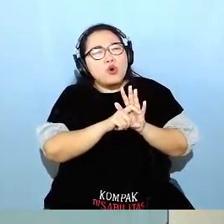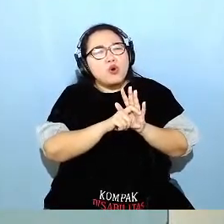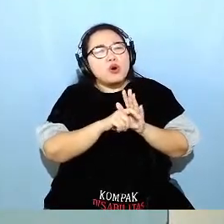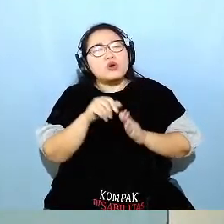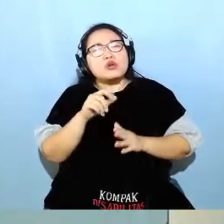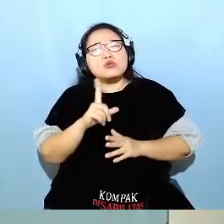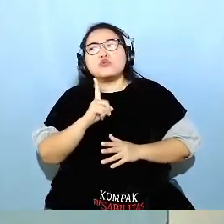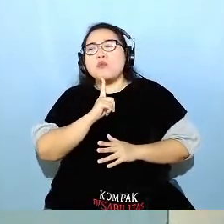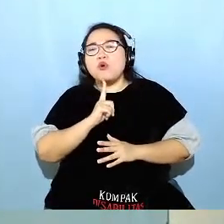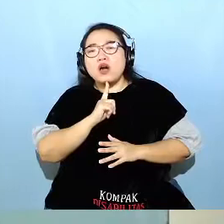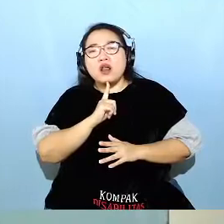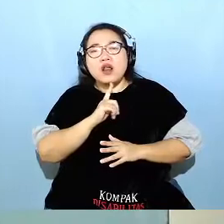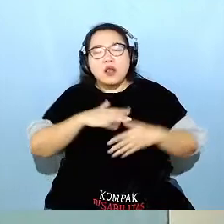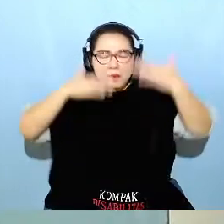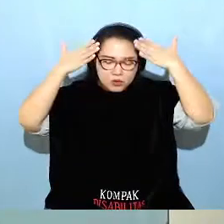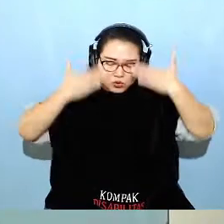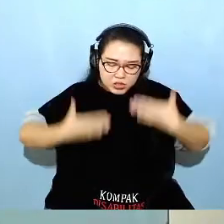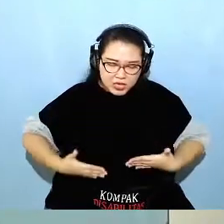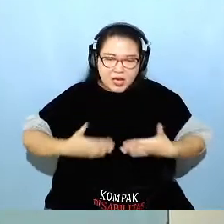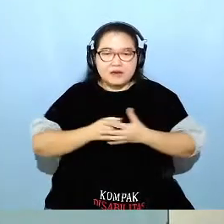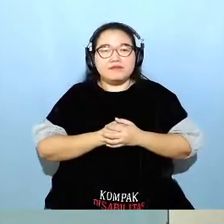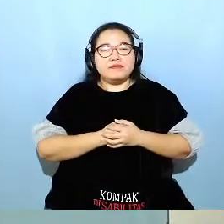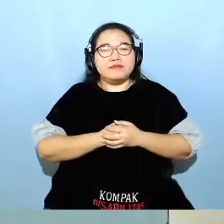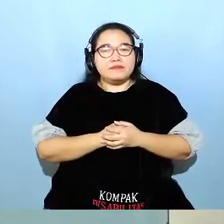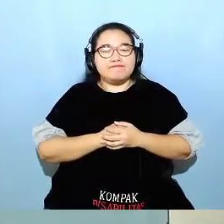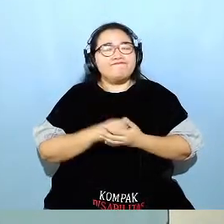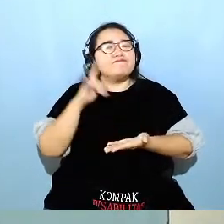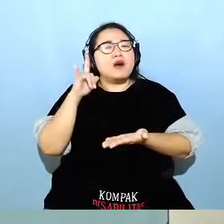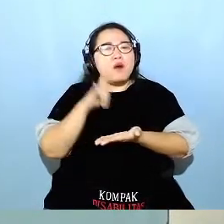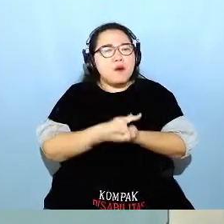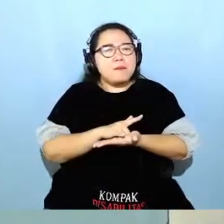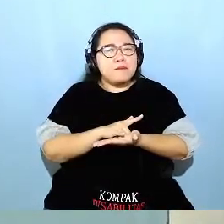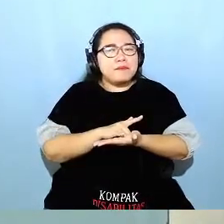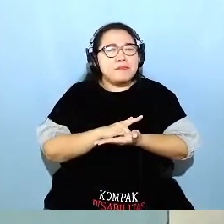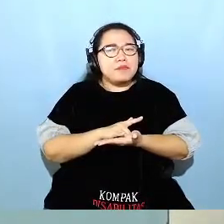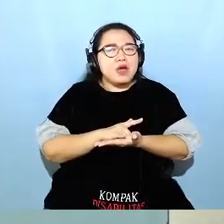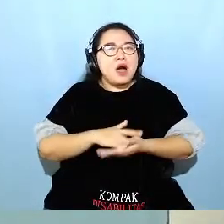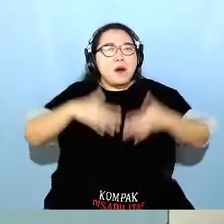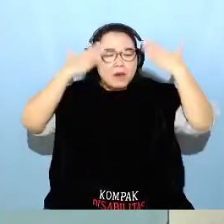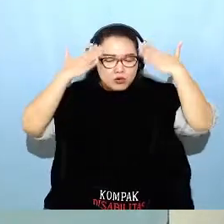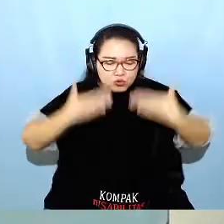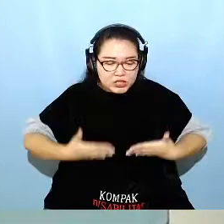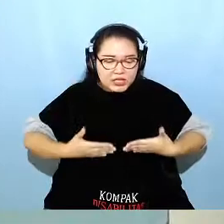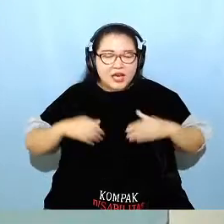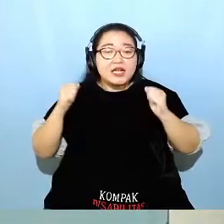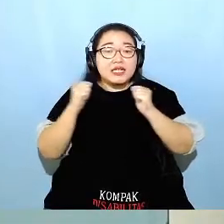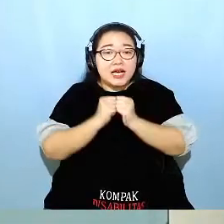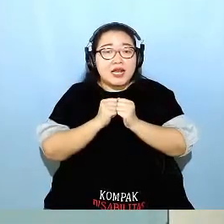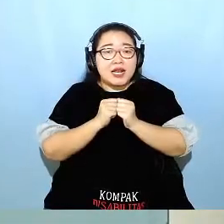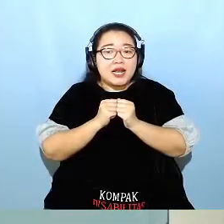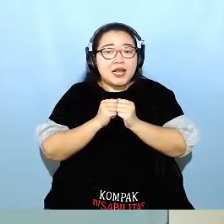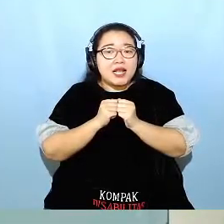kesombongan manusia, bahwa dia dengan caranya akan meraih surga itu dengan membangun Menara Babel